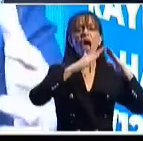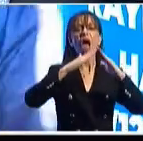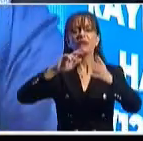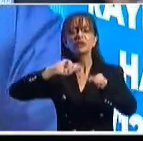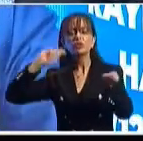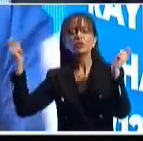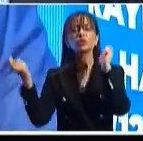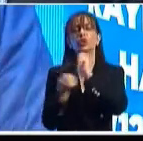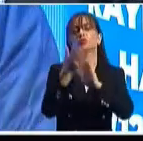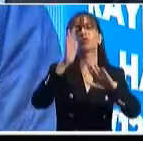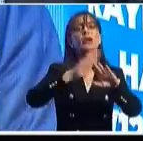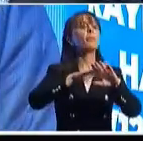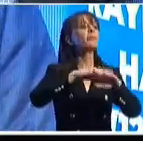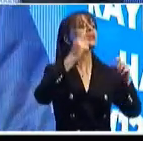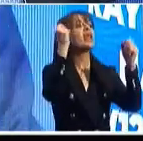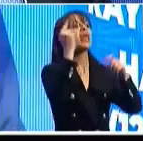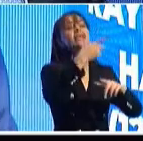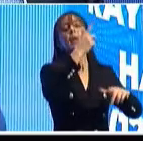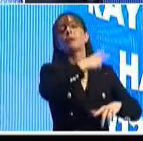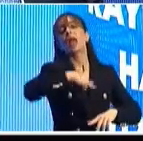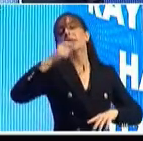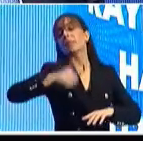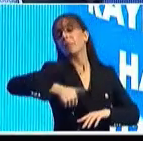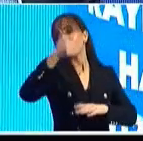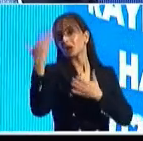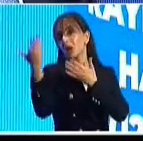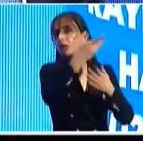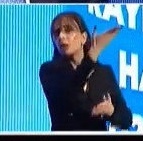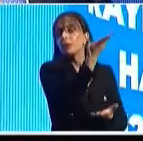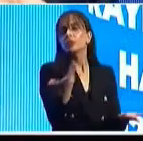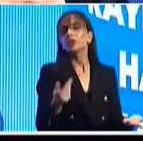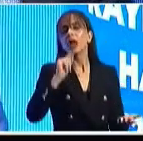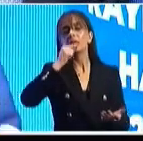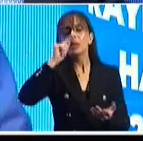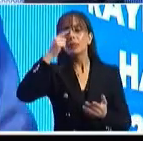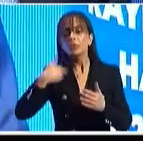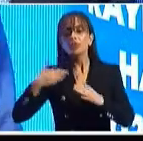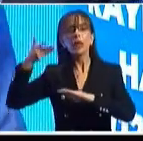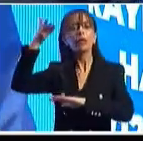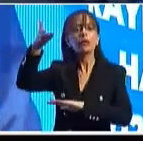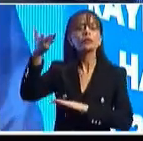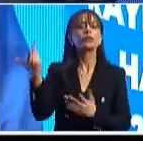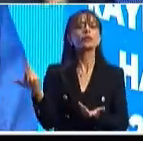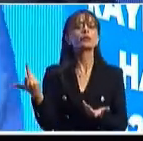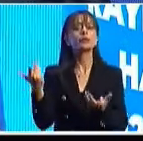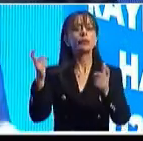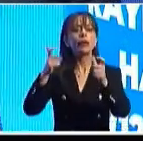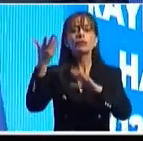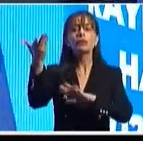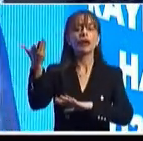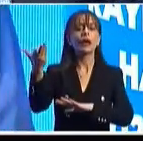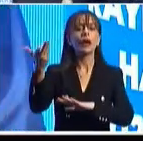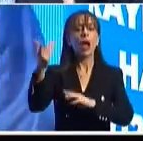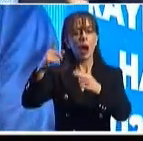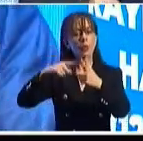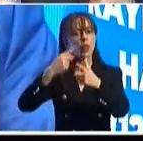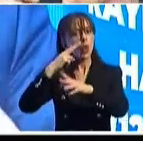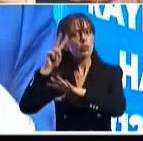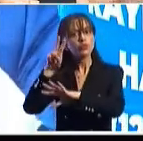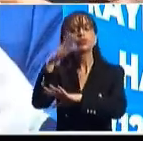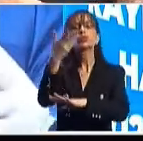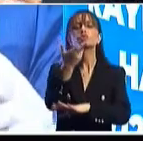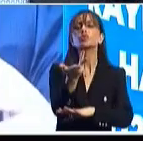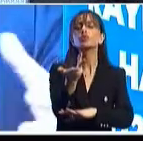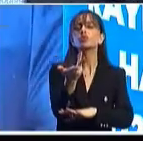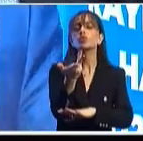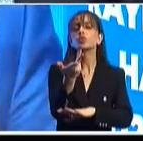belediye başkanlarımız burada. Zeytinburnu'ya gittiğinizde Zeytinburnu'ndaki bizim o projelerimizi görürsünüz. Meydanıyla,